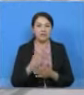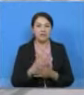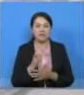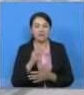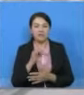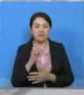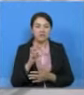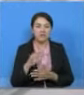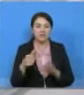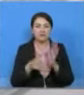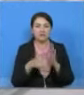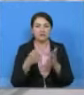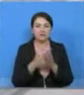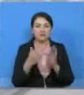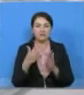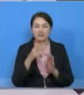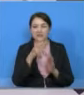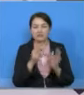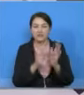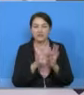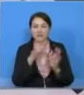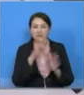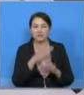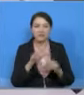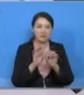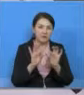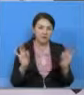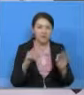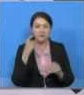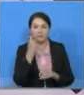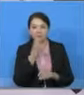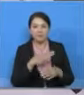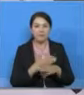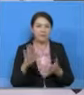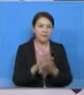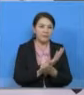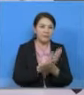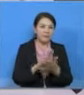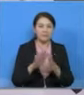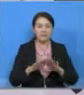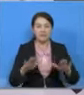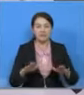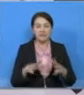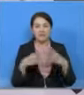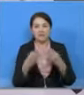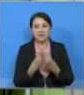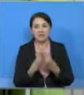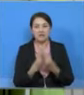пластины пациентам от 6 до 12 лет для выравнивания зубов. Процедура проводится бесплатно для детей из семей,